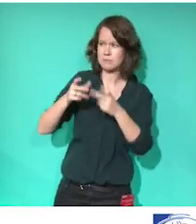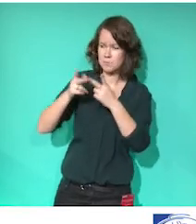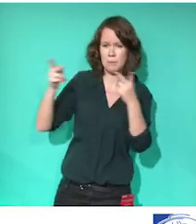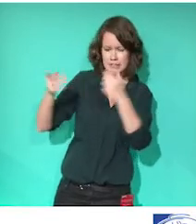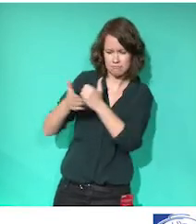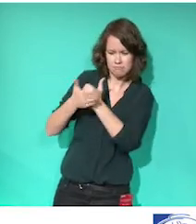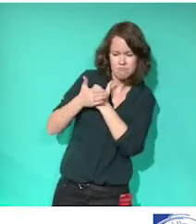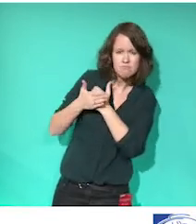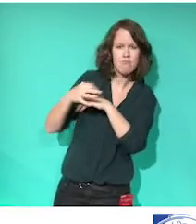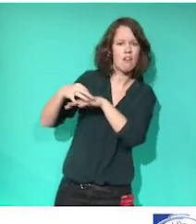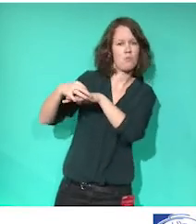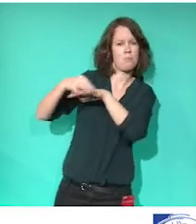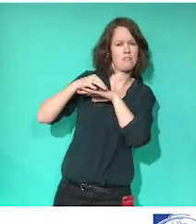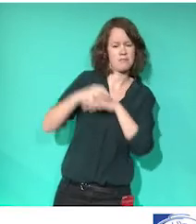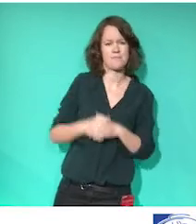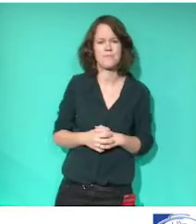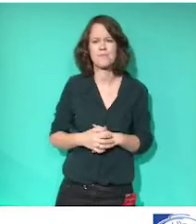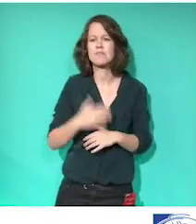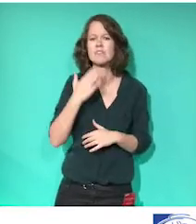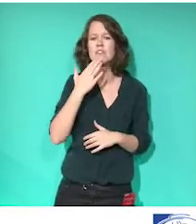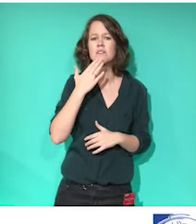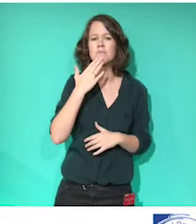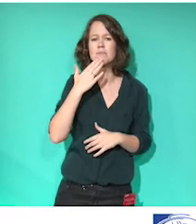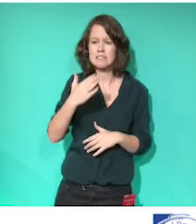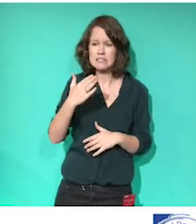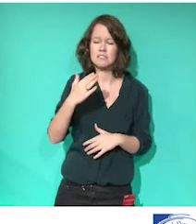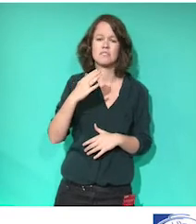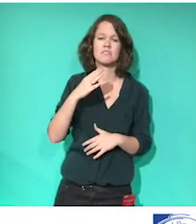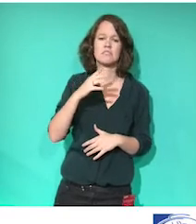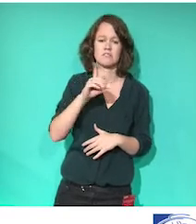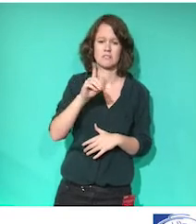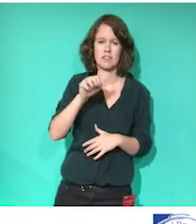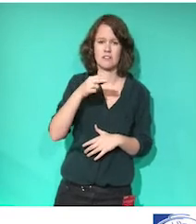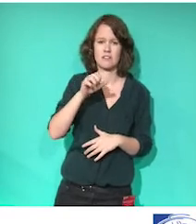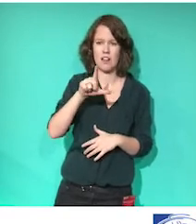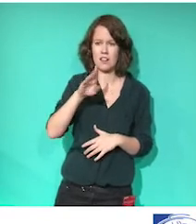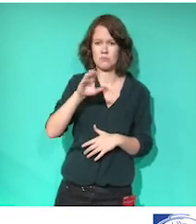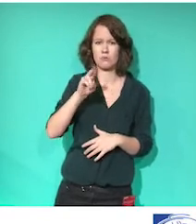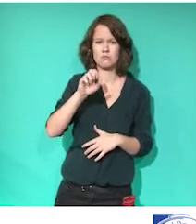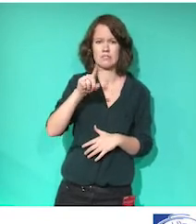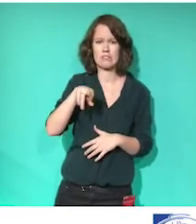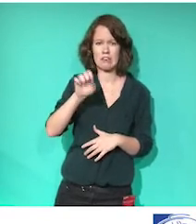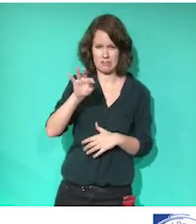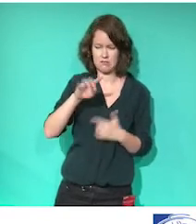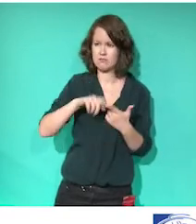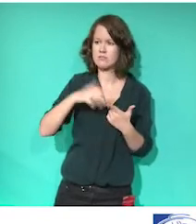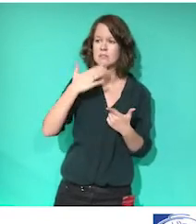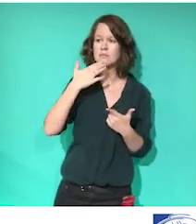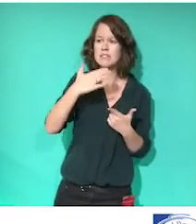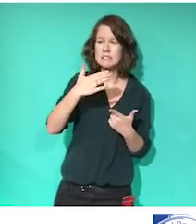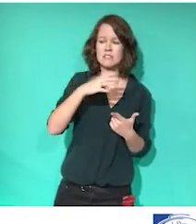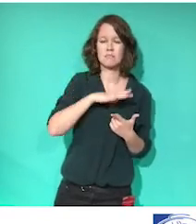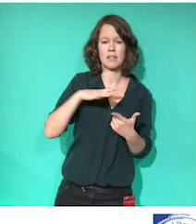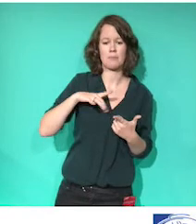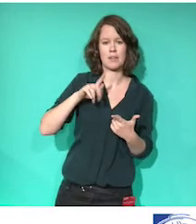mobilisation. Merci à Daniel Bousquet et au Conseil à l'égalité. Merci à Brigitte Grézy, au Conseil supérieur à